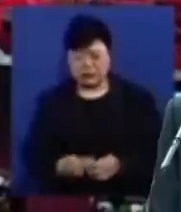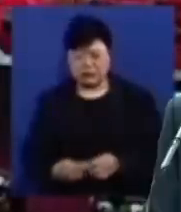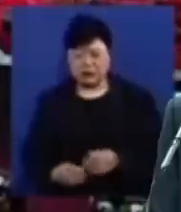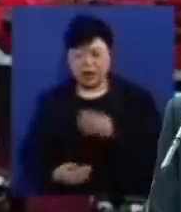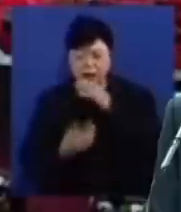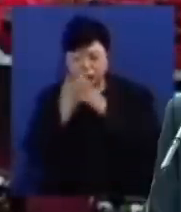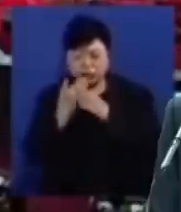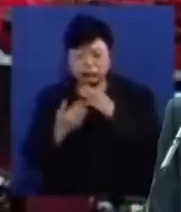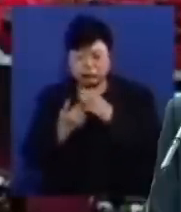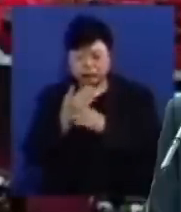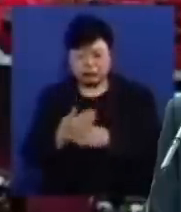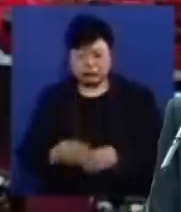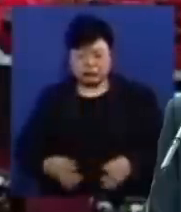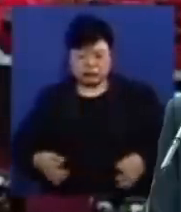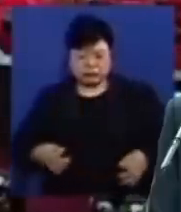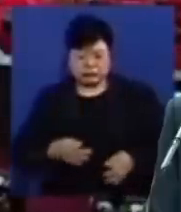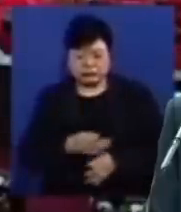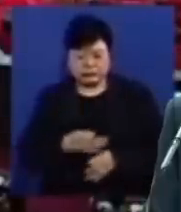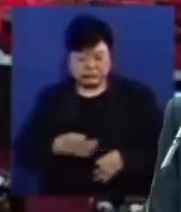뜨뜻하게